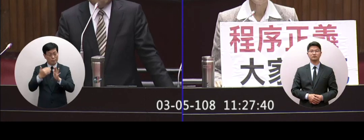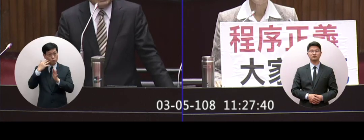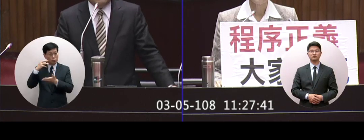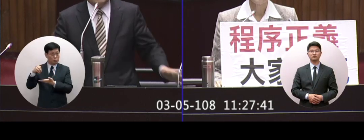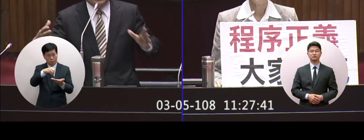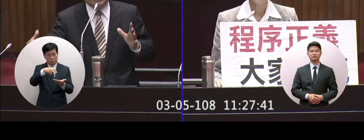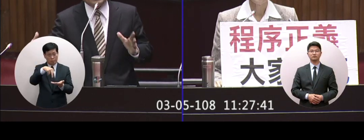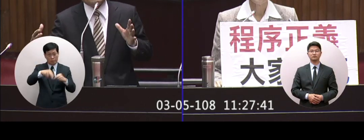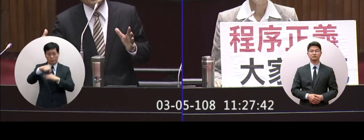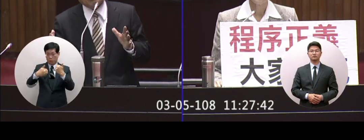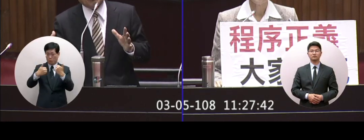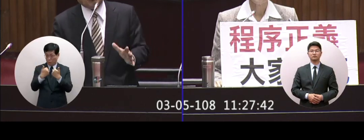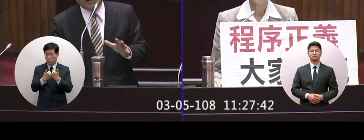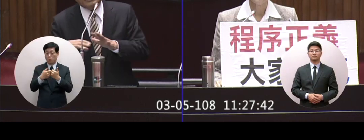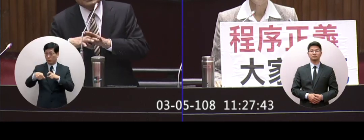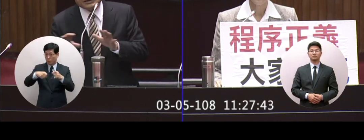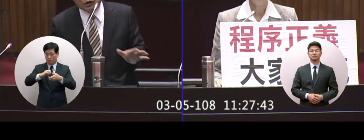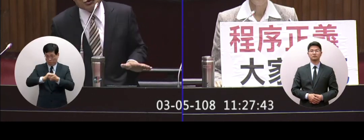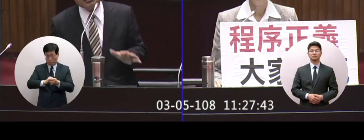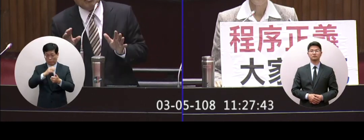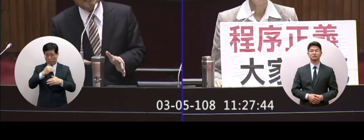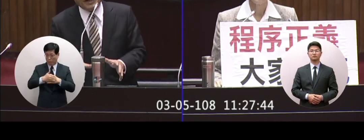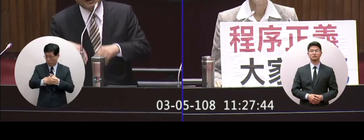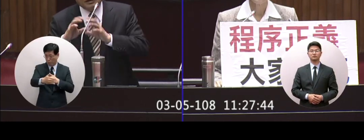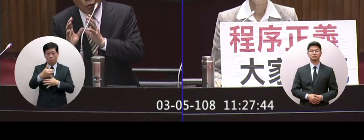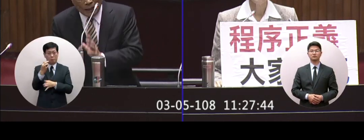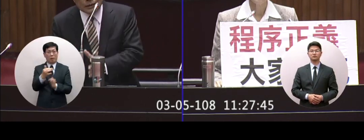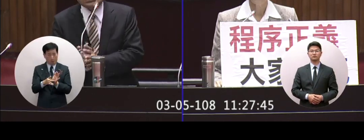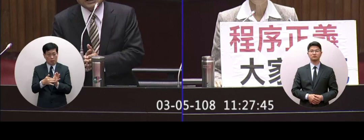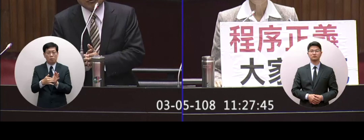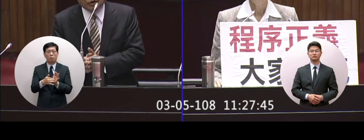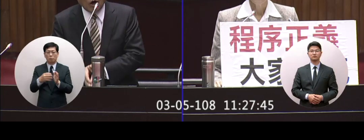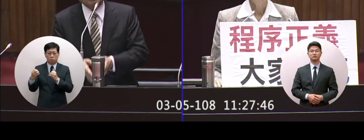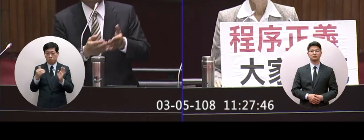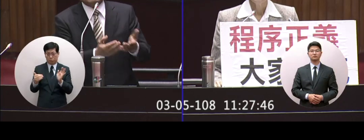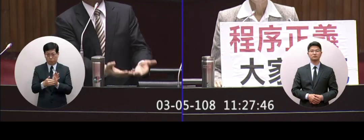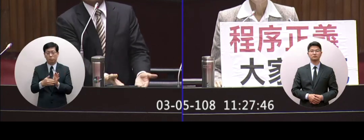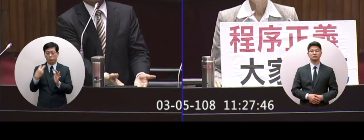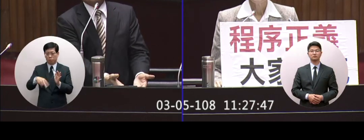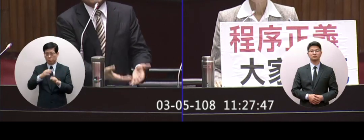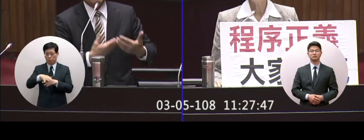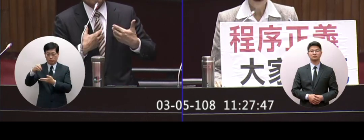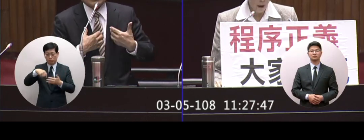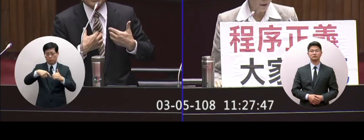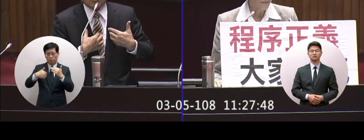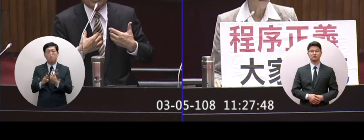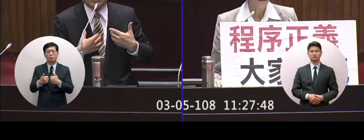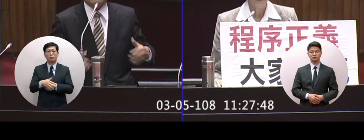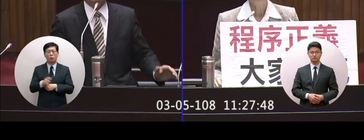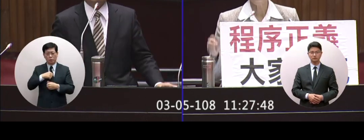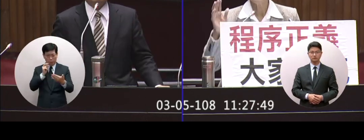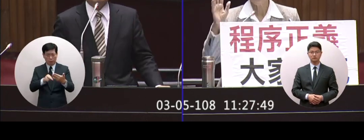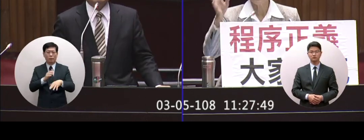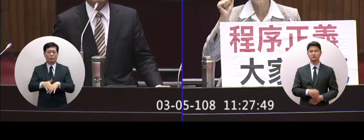会的草案，一定要相关程序完备、完整讨论后才会送院会。我这也看